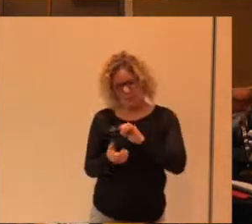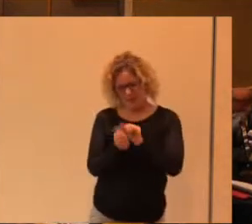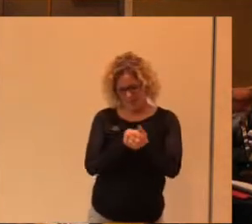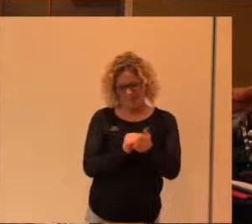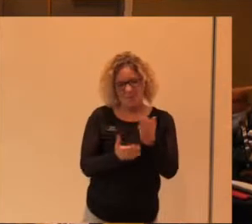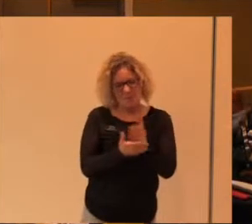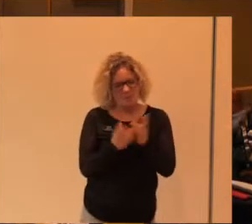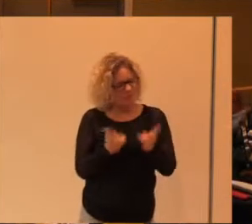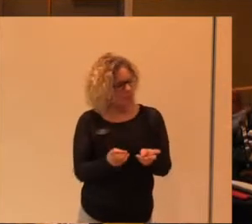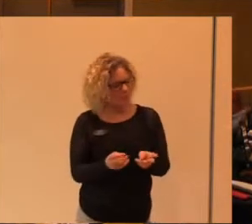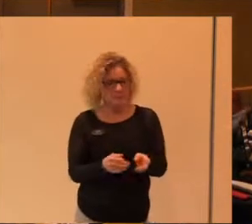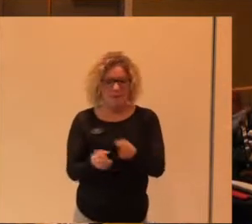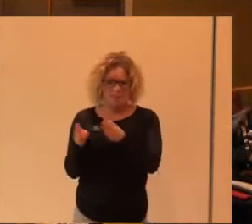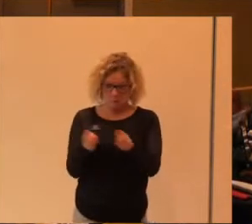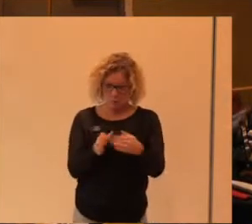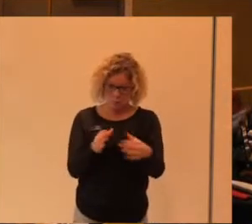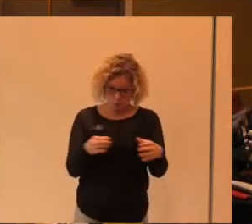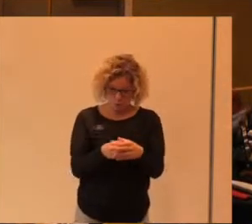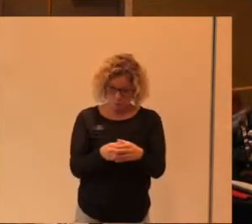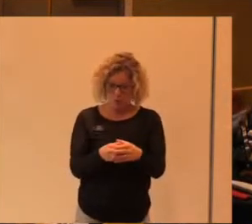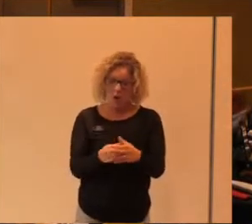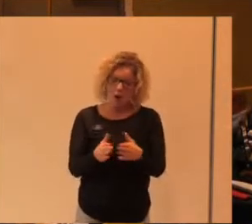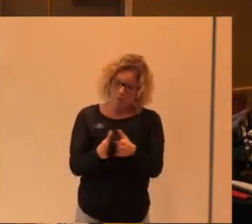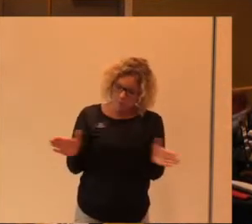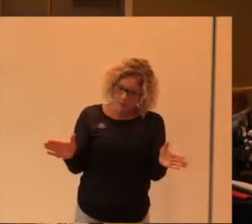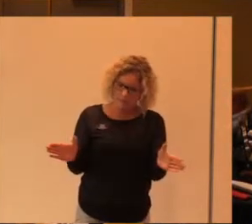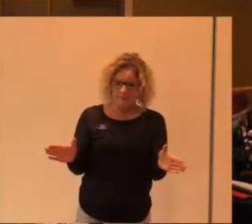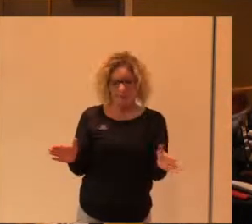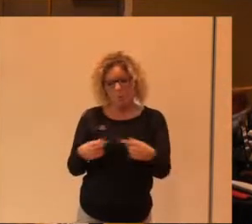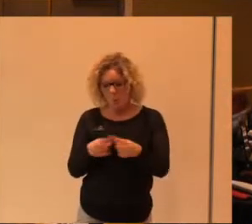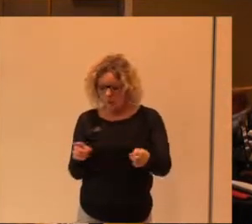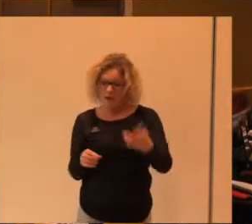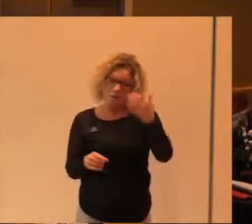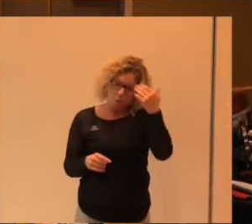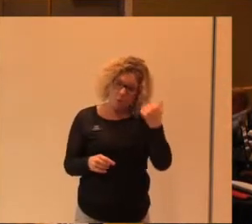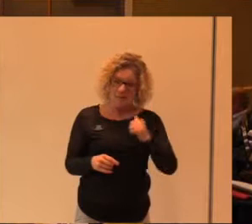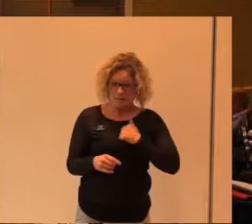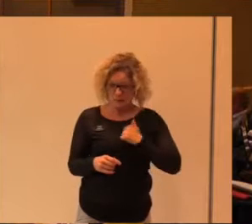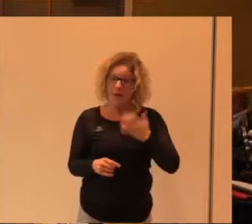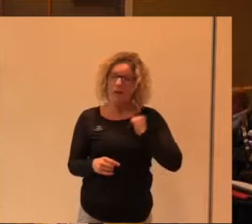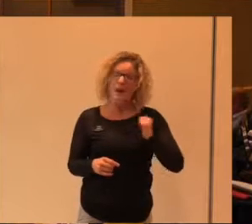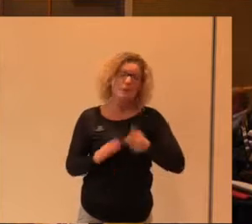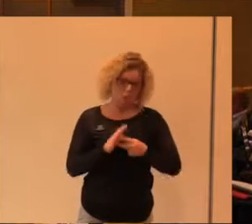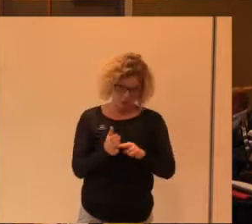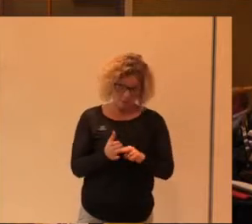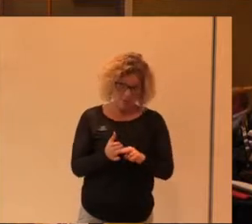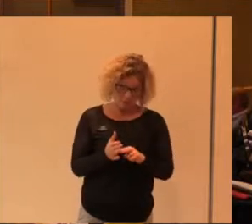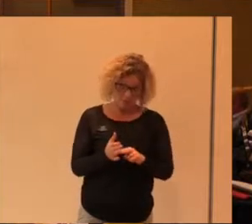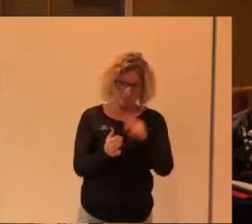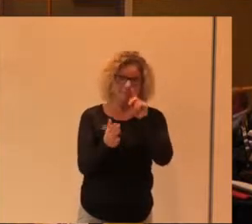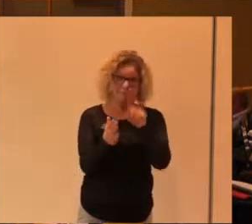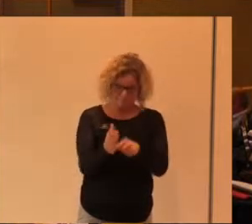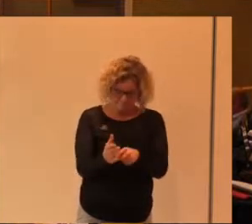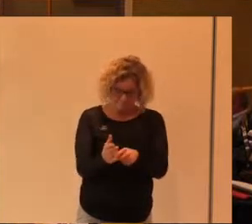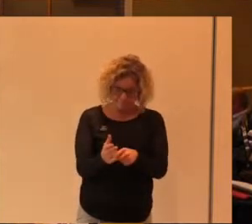så här. Personer från en grupp med bredast möjliga spektrum av egenskaper och förmågor kan använda systemet för